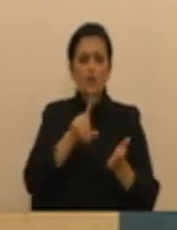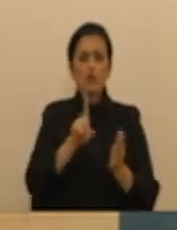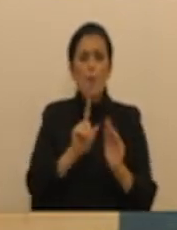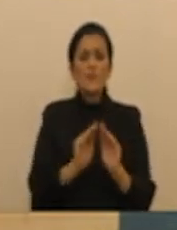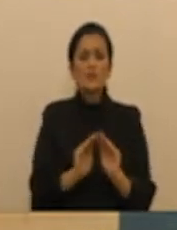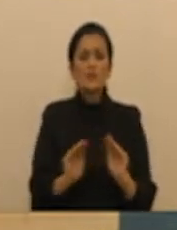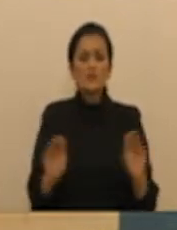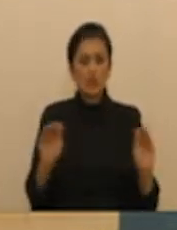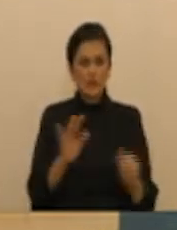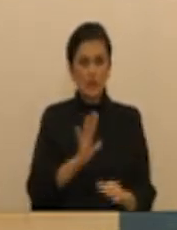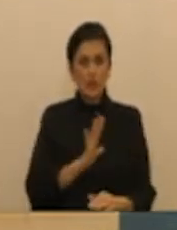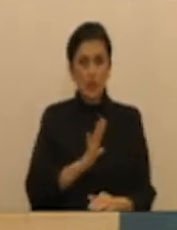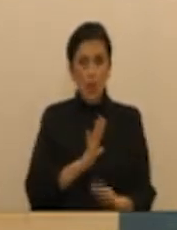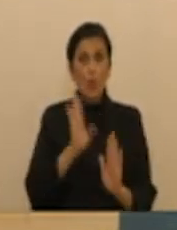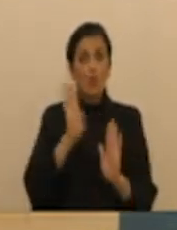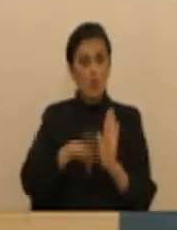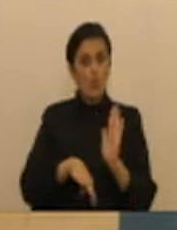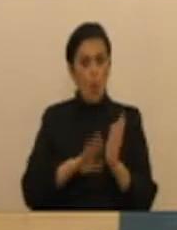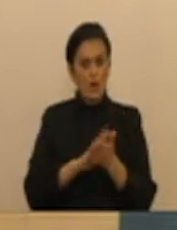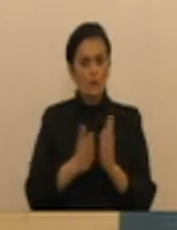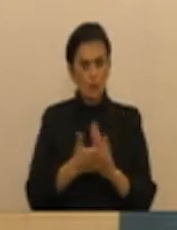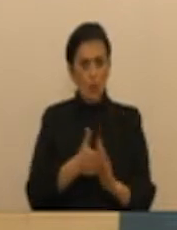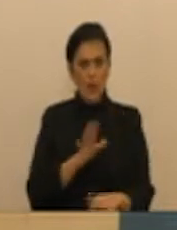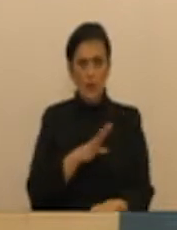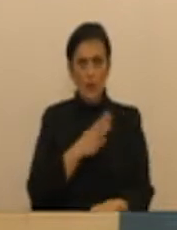იყოს. უარესი მდგომარეობაც იყო